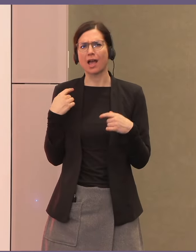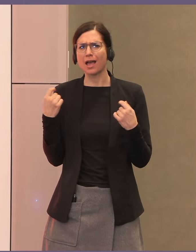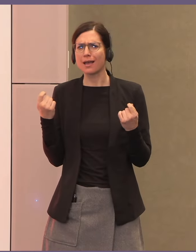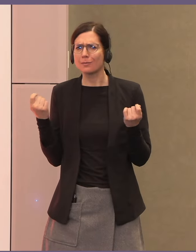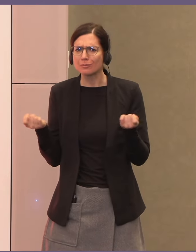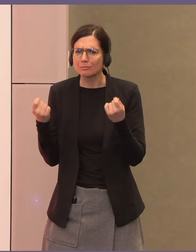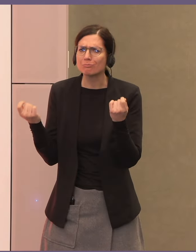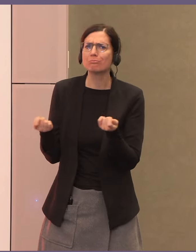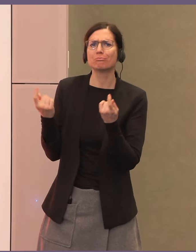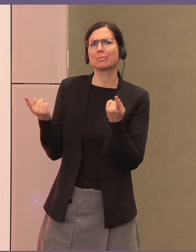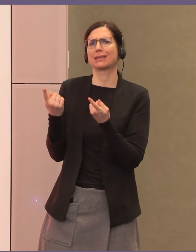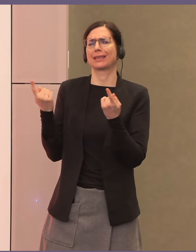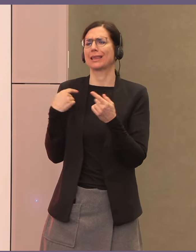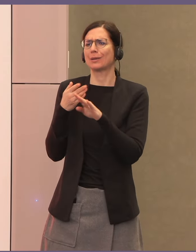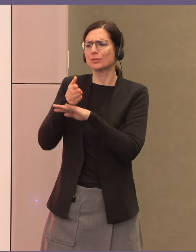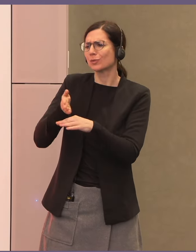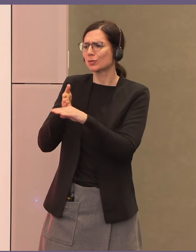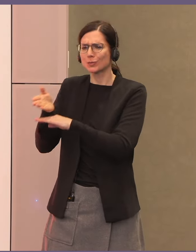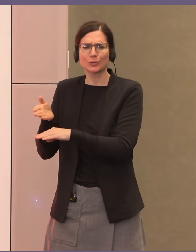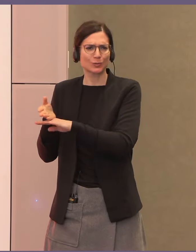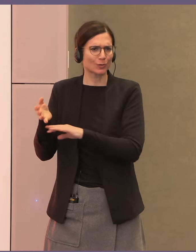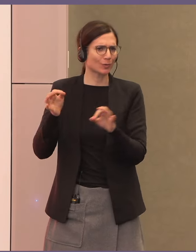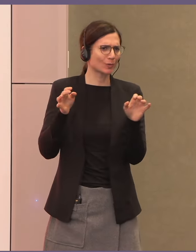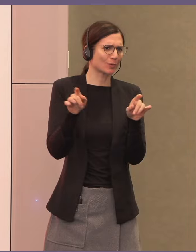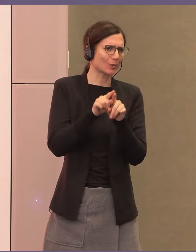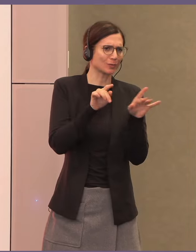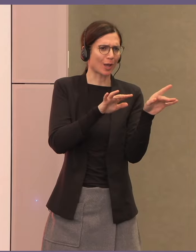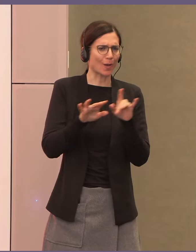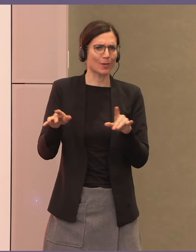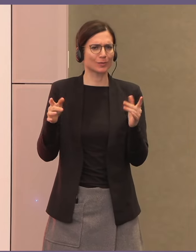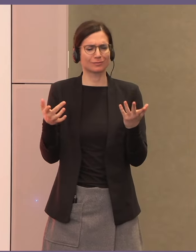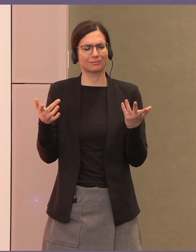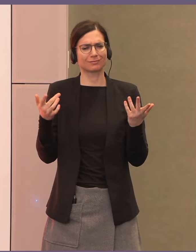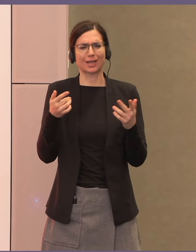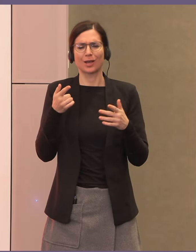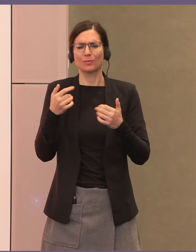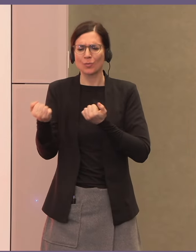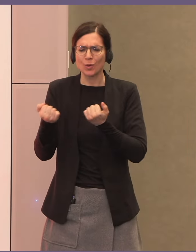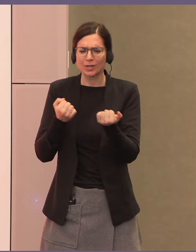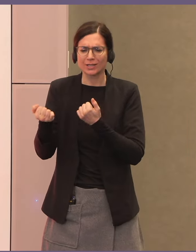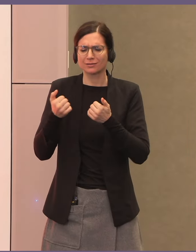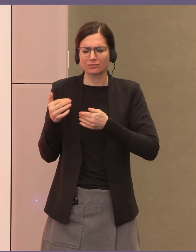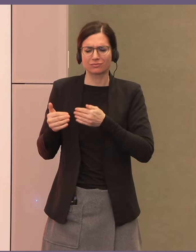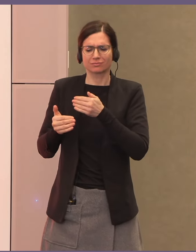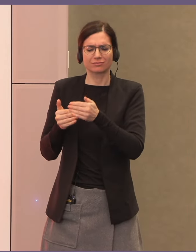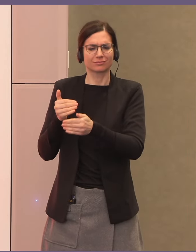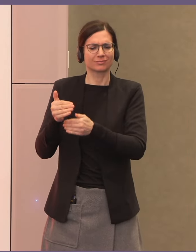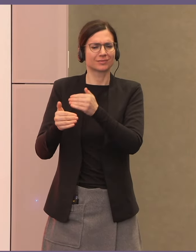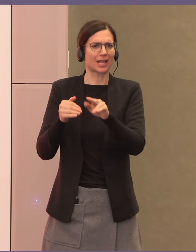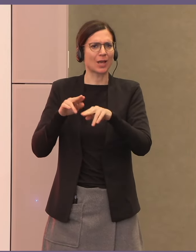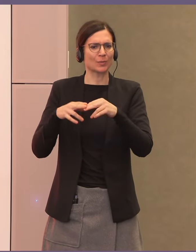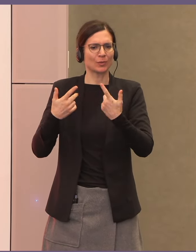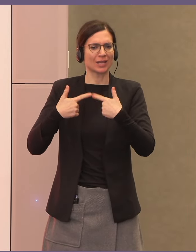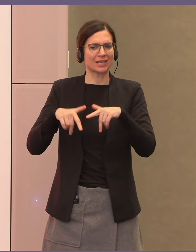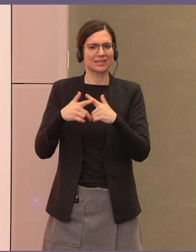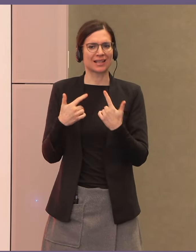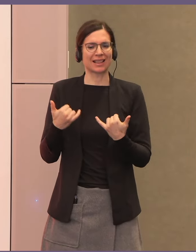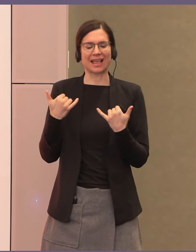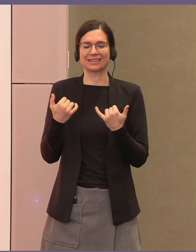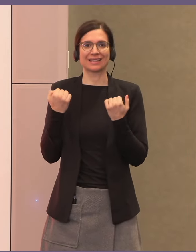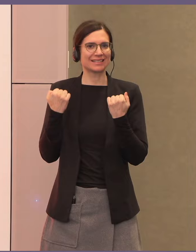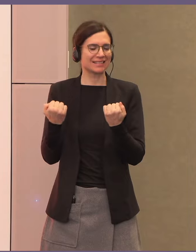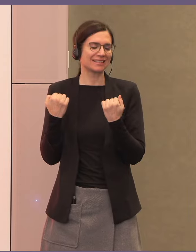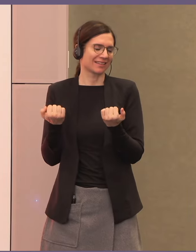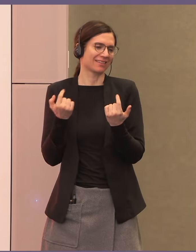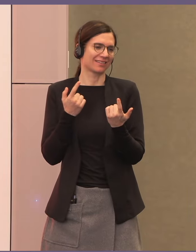und auch sicher das eine oder andere Statement zu den politischen Vorgängen in diesem Bundesland heute auf seiner